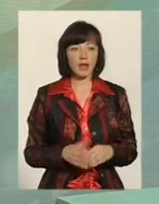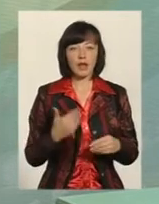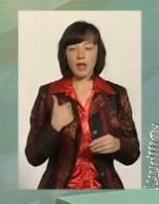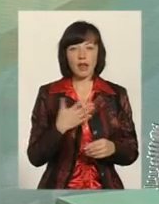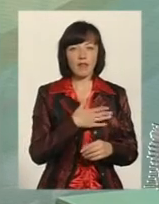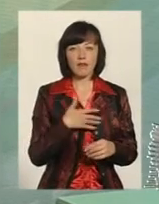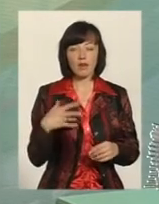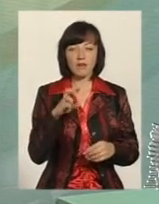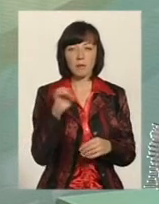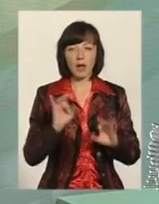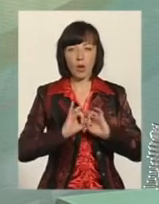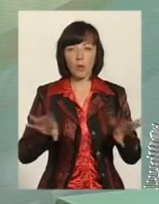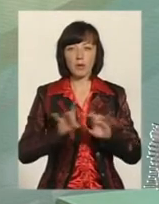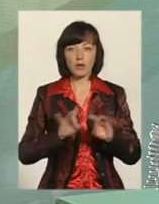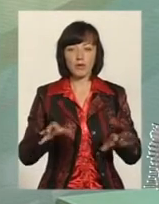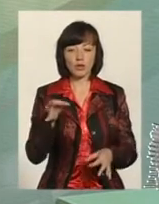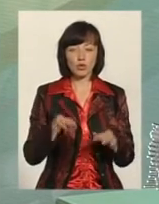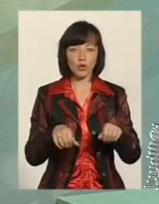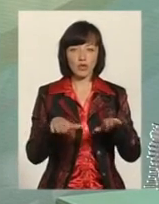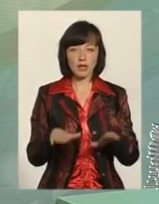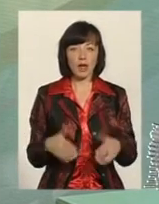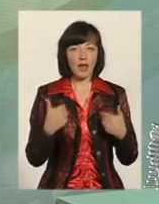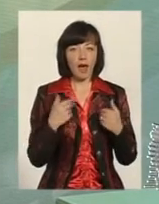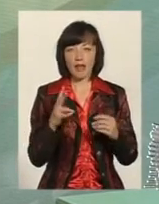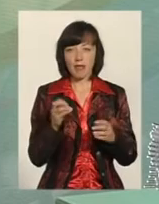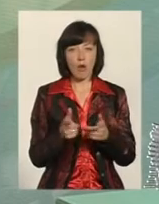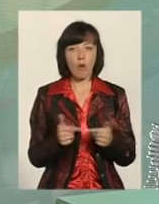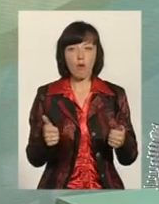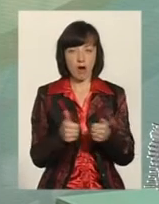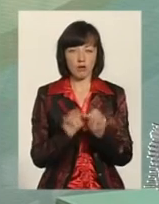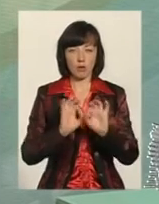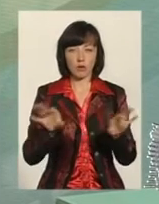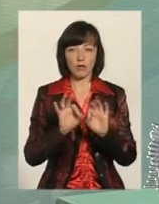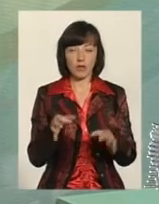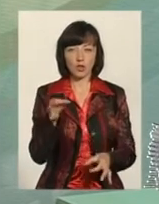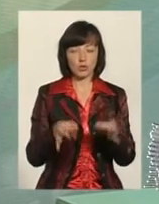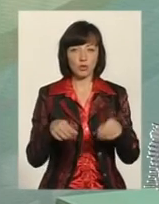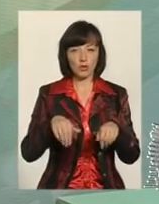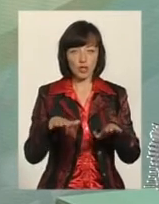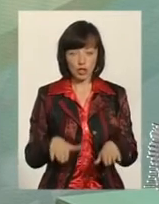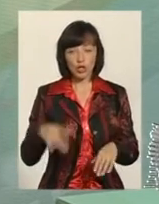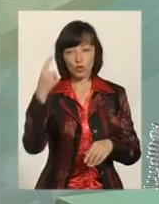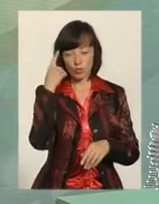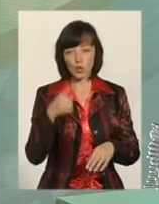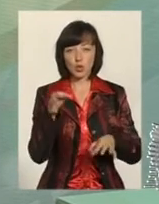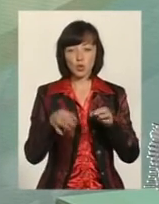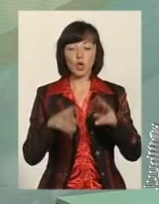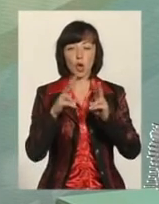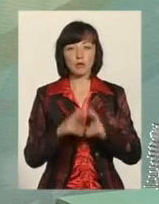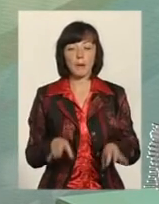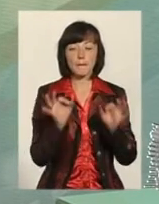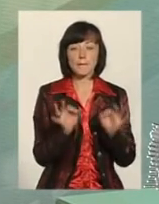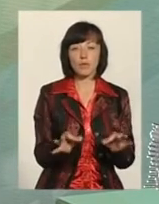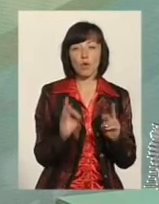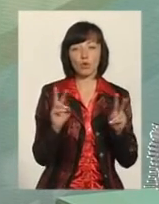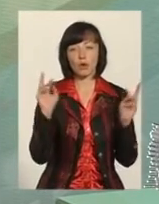би коментувати судові рішення, я не той орган, який має право це робити, і я думаю, що суд розбереться, хто був правий в цій ситуації,